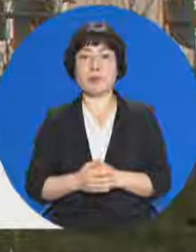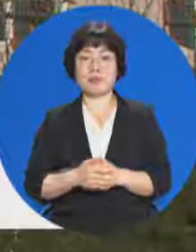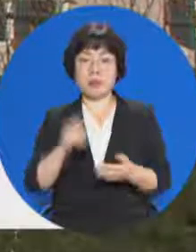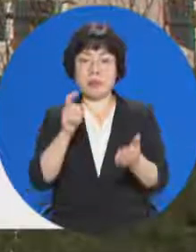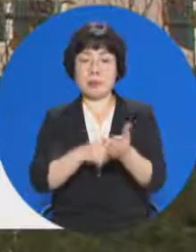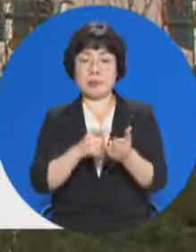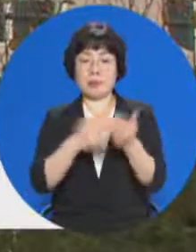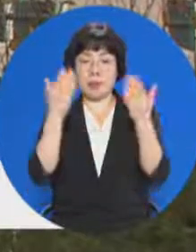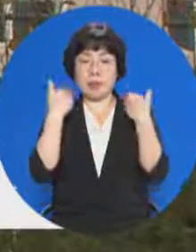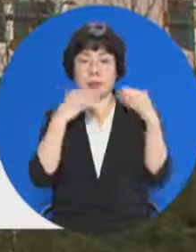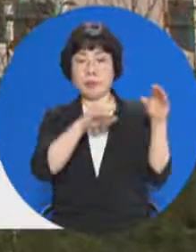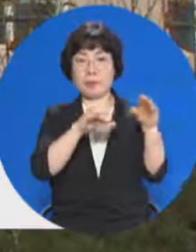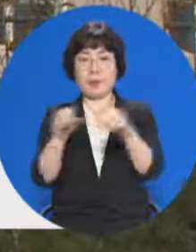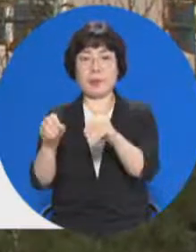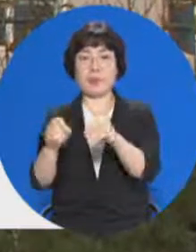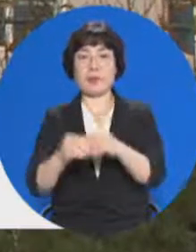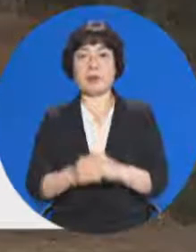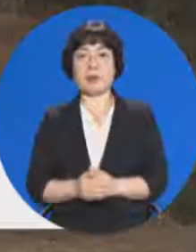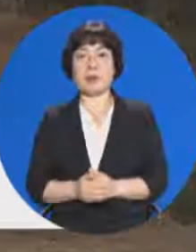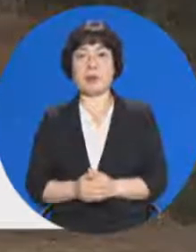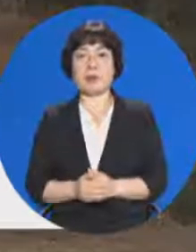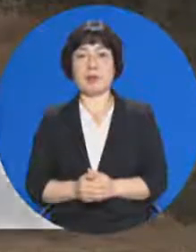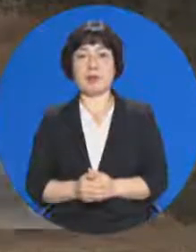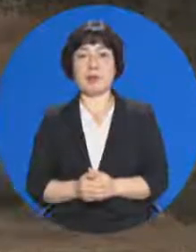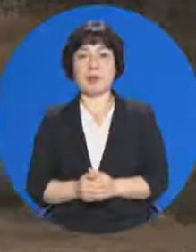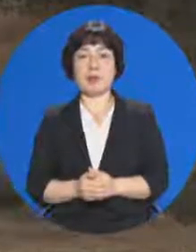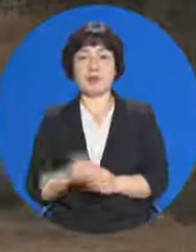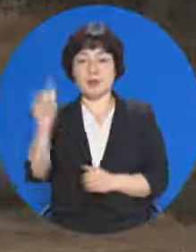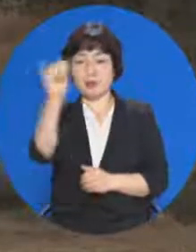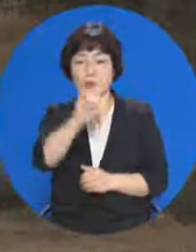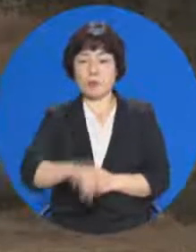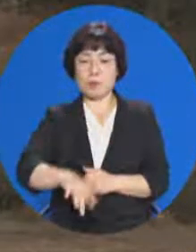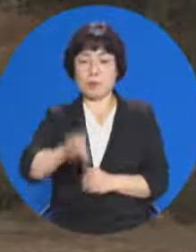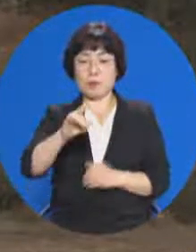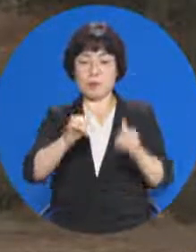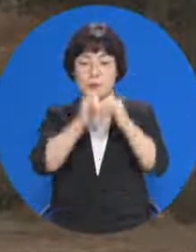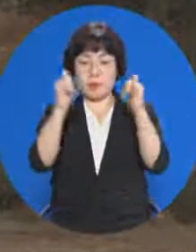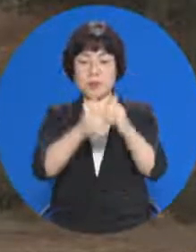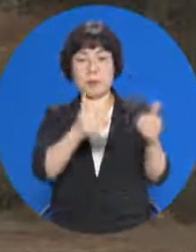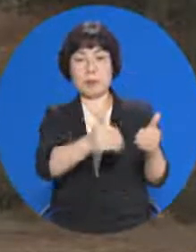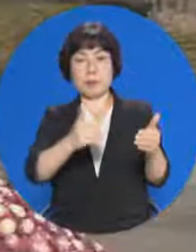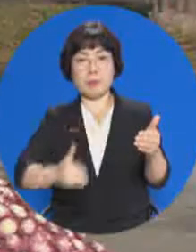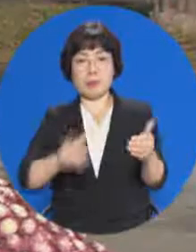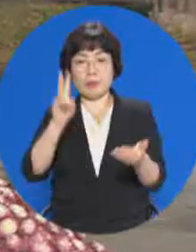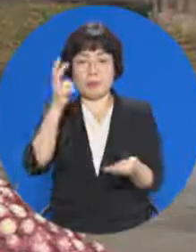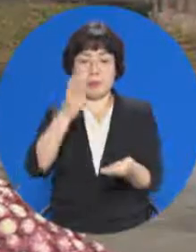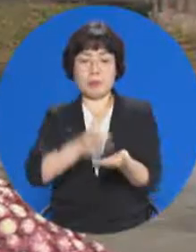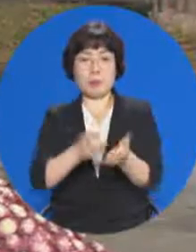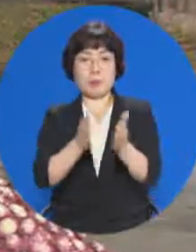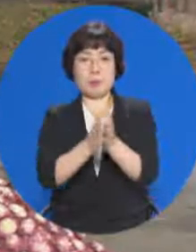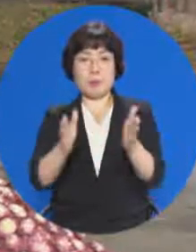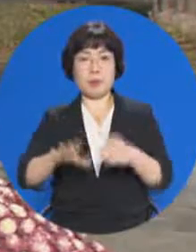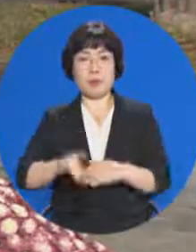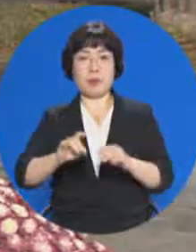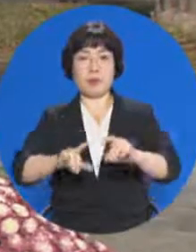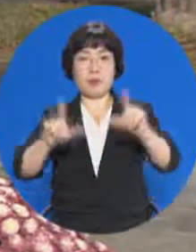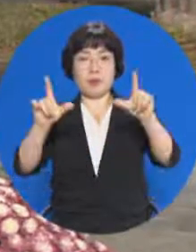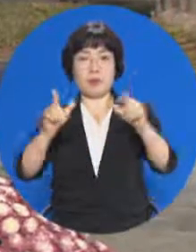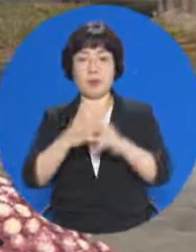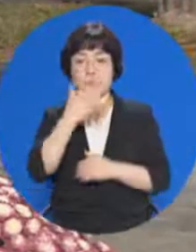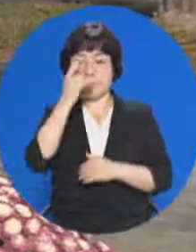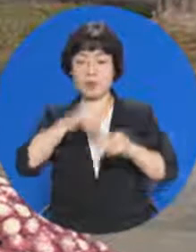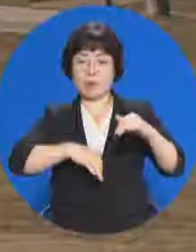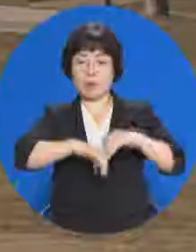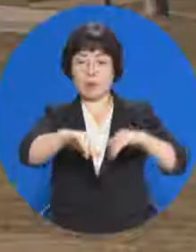긴급 휴교 조치를 내렸습니다. 한편 전국 최초로 사회적 거리두기 2단계를 시행한 첫날인 오늘 순천